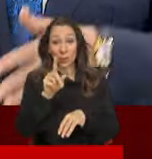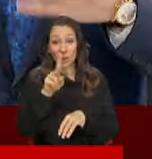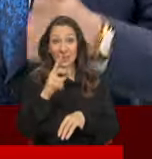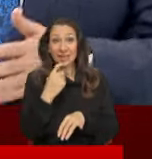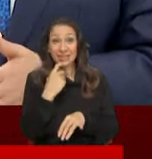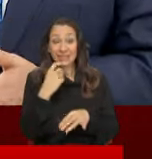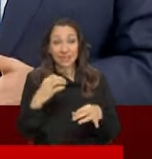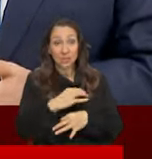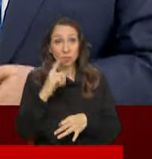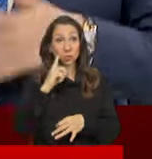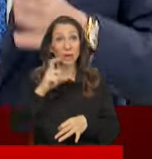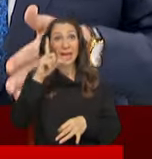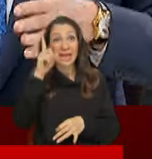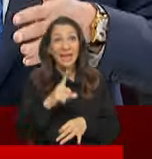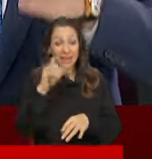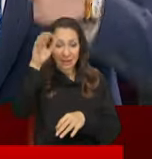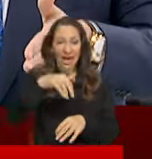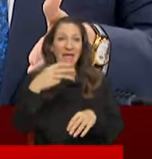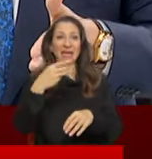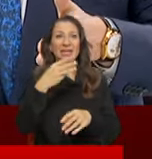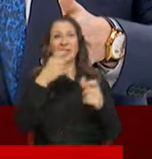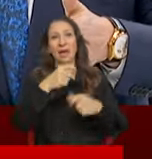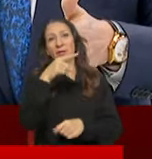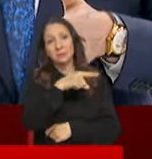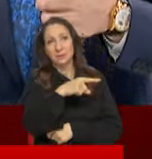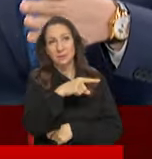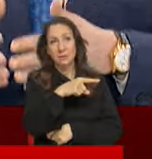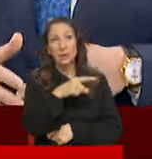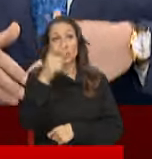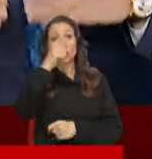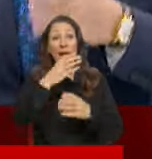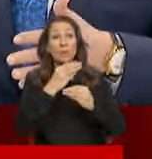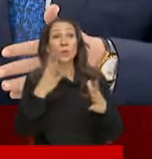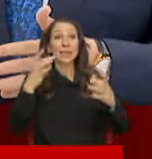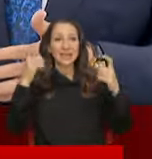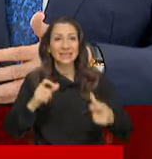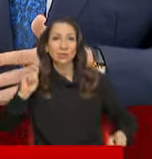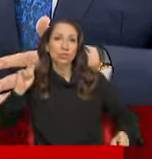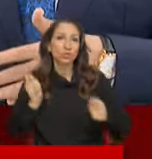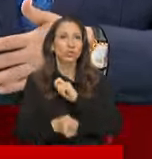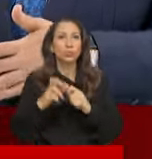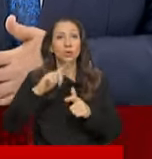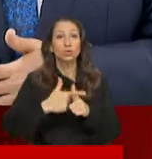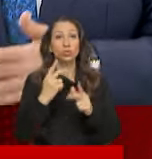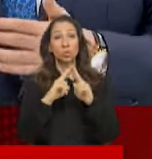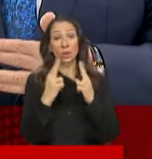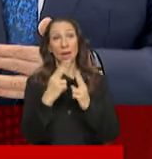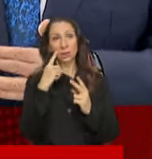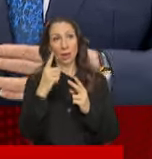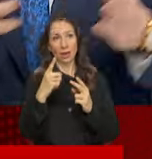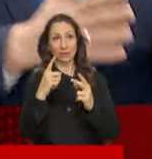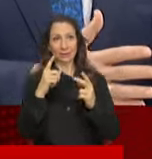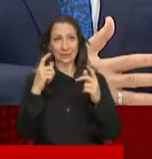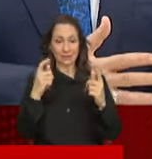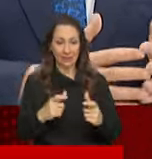yılında Sayın Cumhurbaşkanımız ilk Kazmayı Esenler'den vurmuştu ve Türkiye'nin en büyük kentsel dönüşüm projesi Hatta dünya ölçeğinde yürüyen kentsel